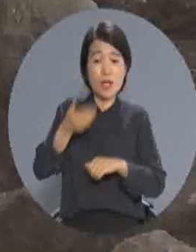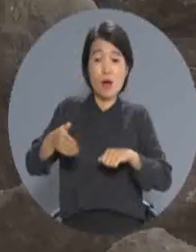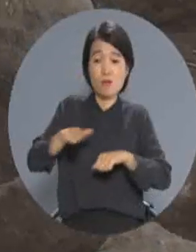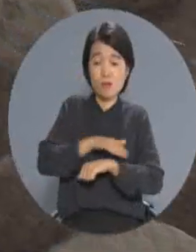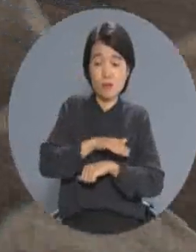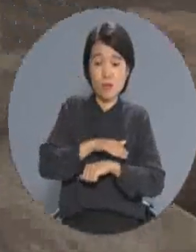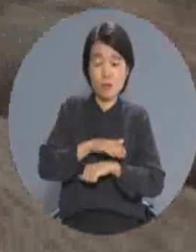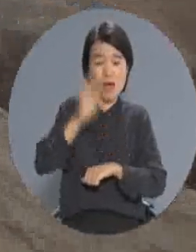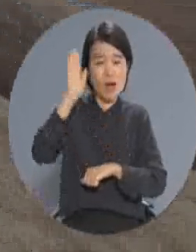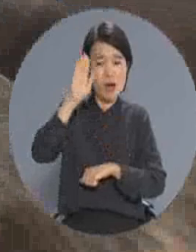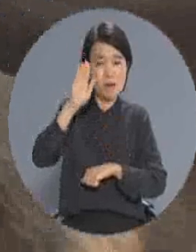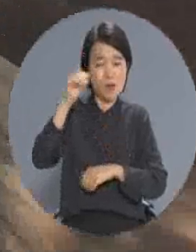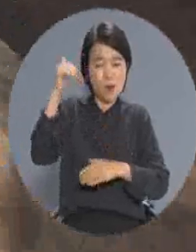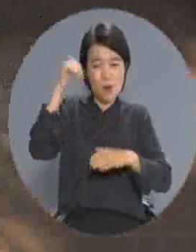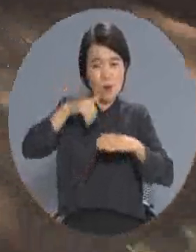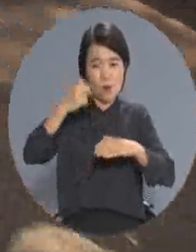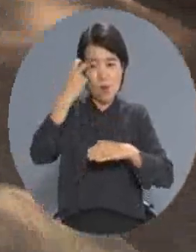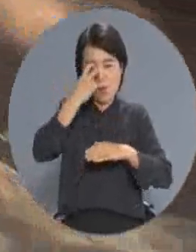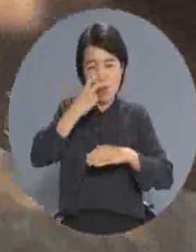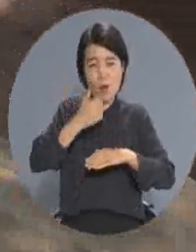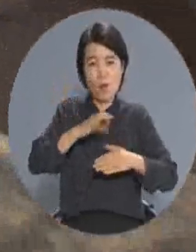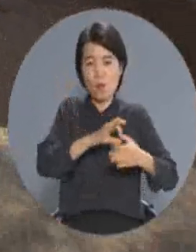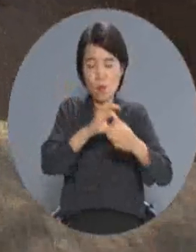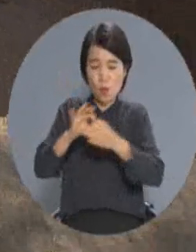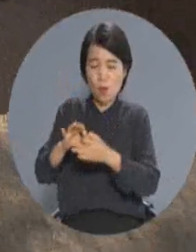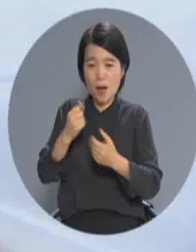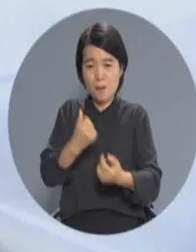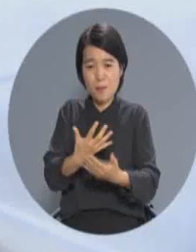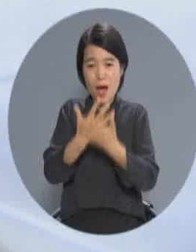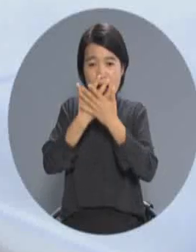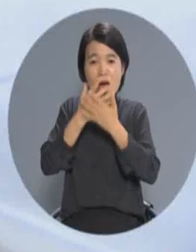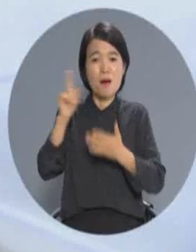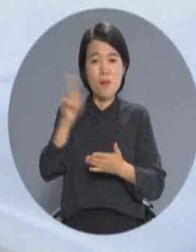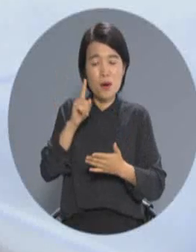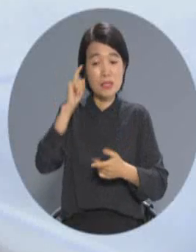무덤들이 앞으로 이어질 발굴 조사에서 어떤 이야기를